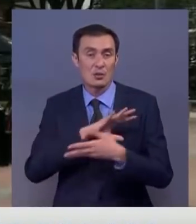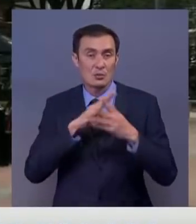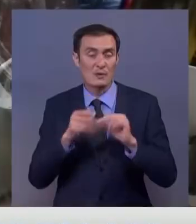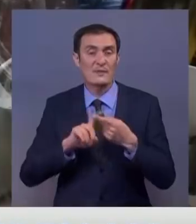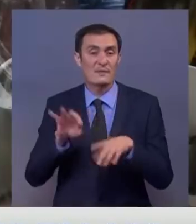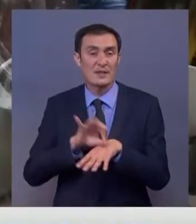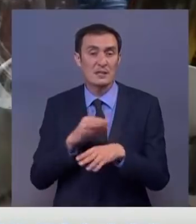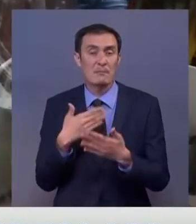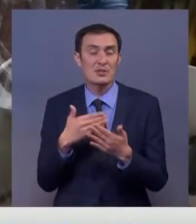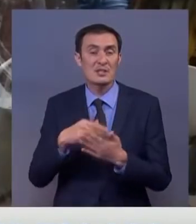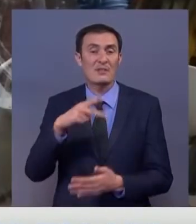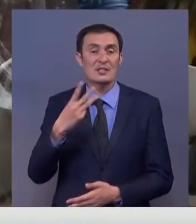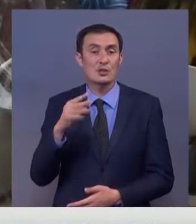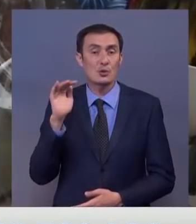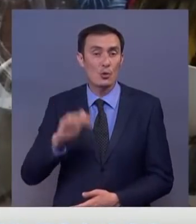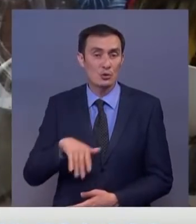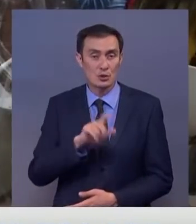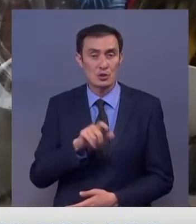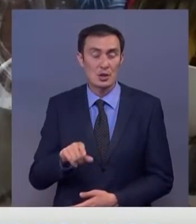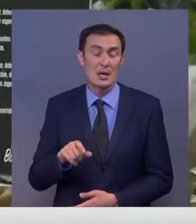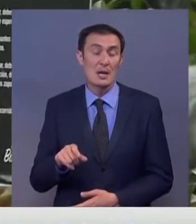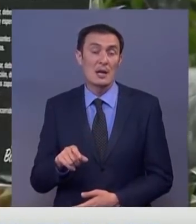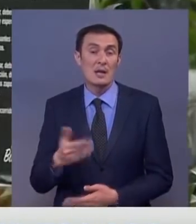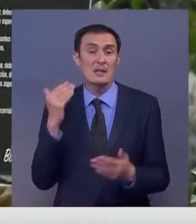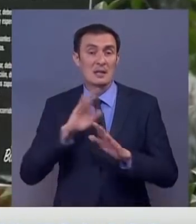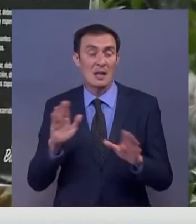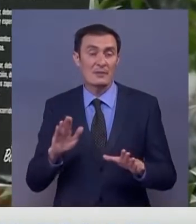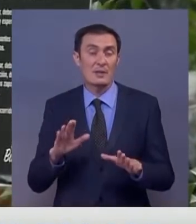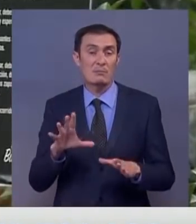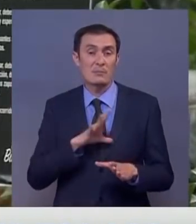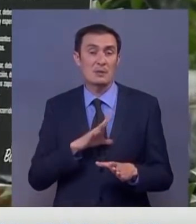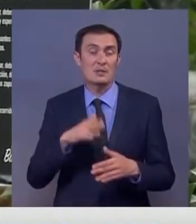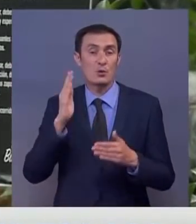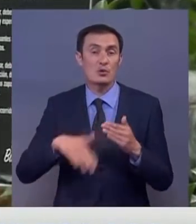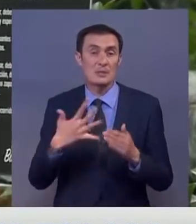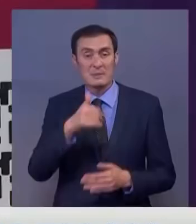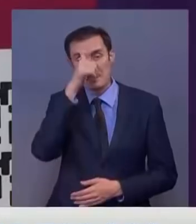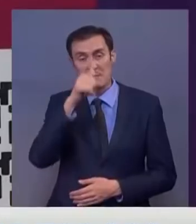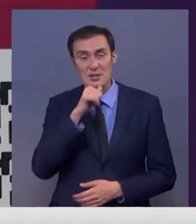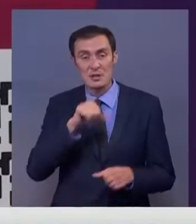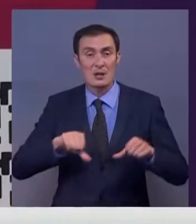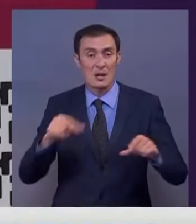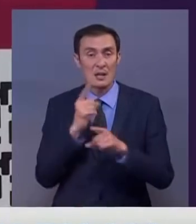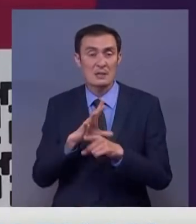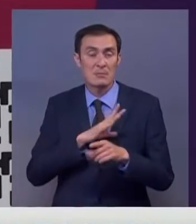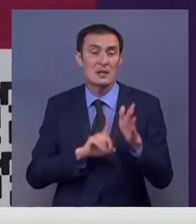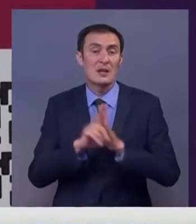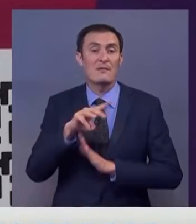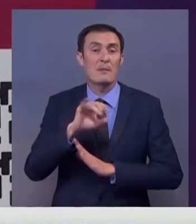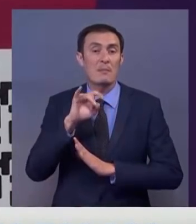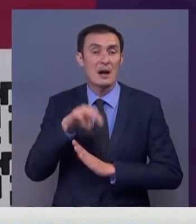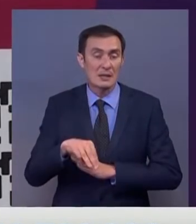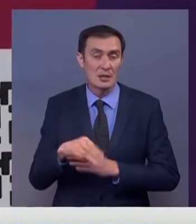от инфекции достигло почти 23 тысяч. Напомню, недавно в этой стране закончился 5-месячный карантин, его ввели еще в